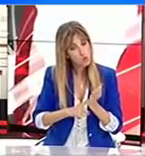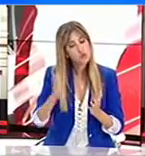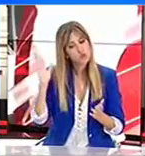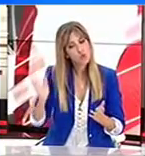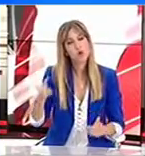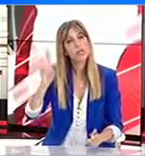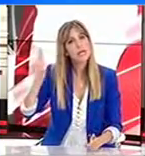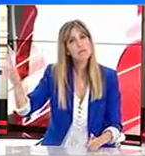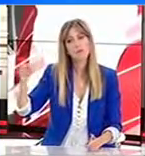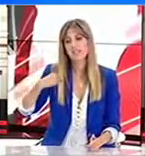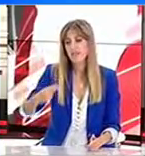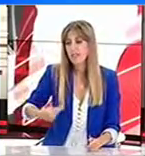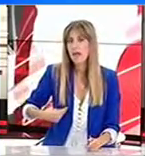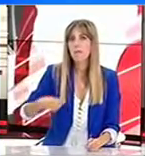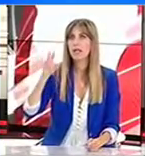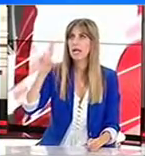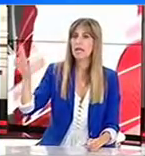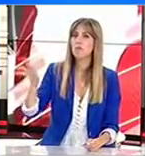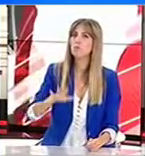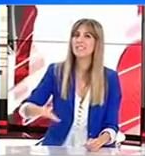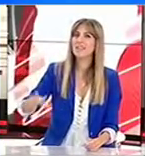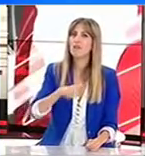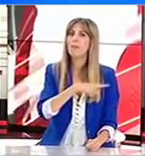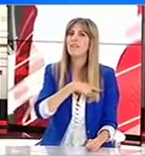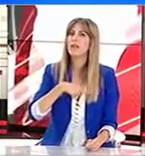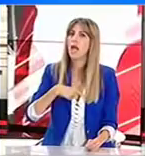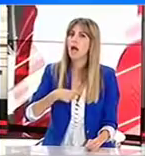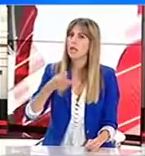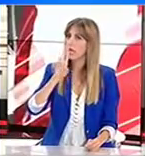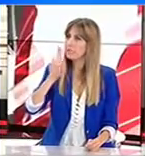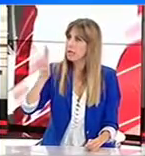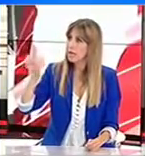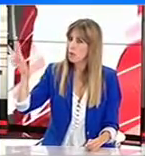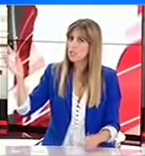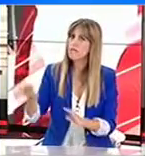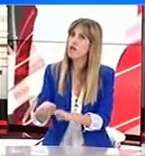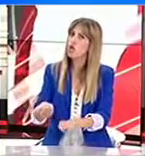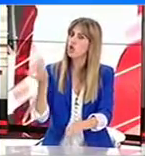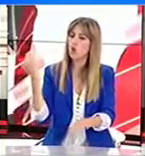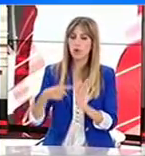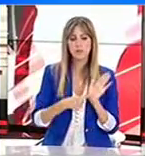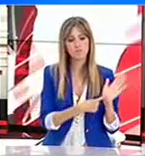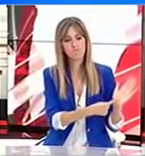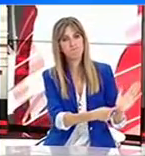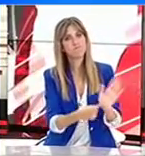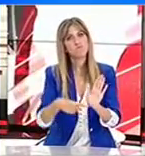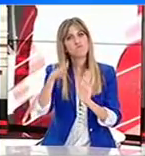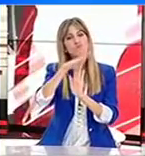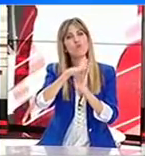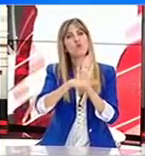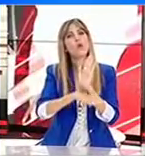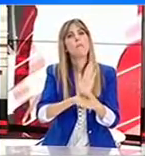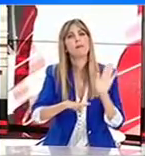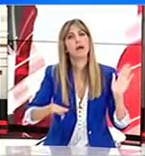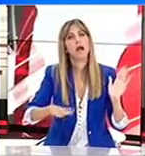των πολιτών, να εξαγγείλουν από τα πριν τα προγράμματά τους και τις πιθανές προγραμματικές συγκλήσεις